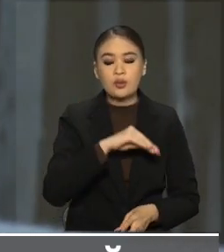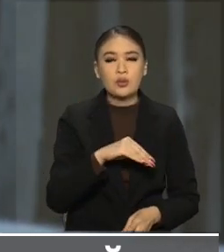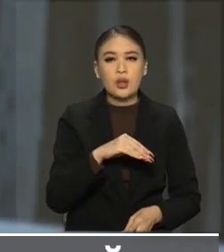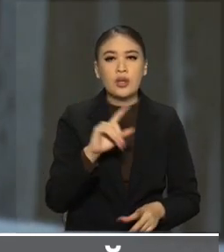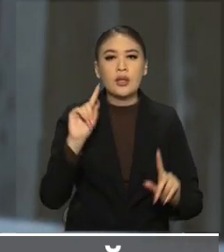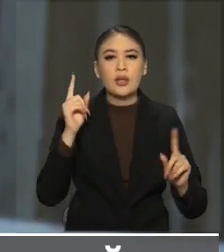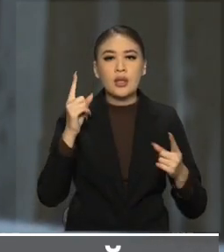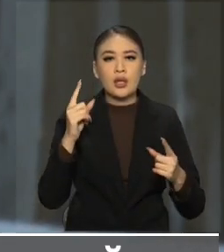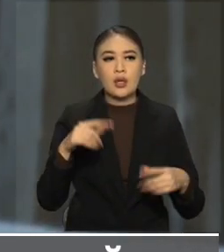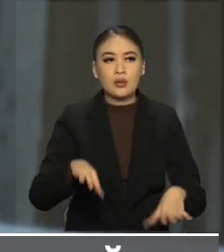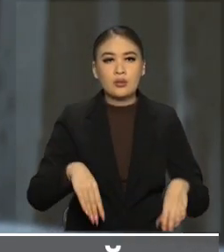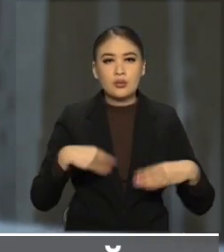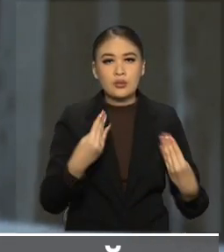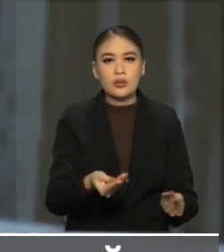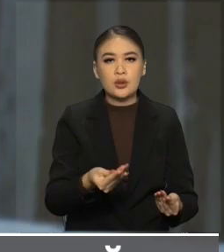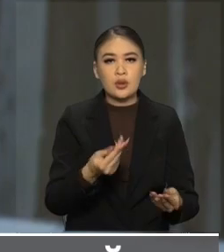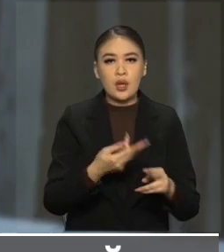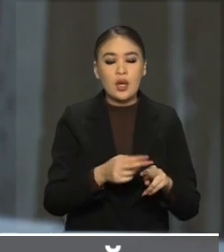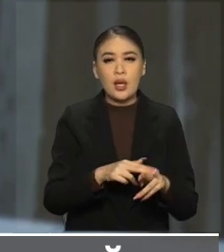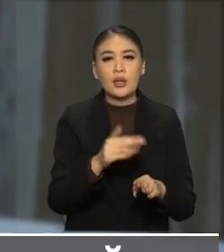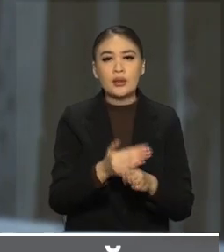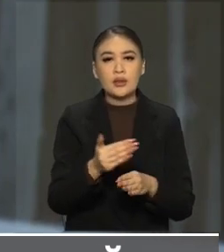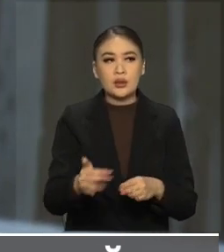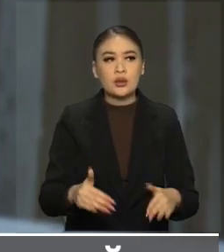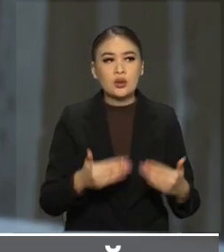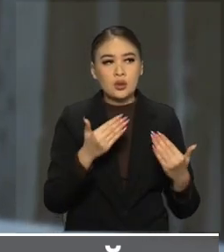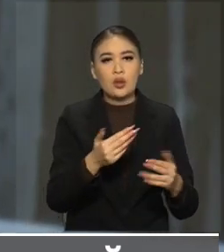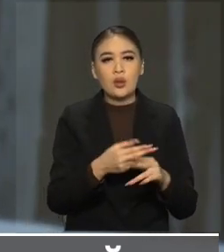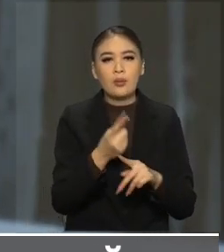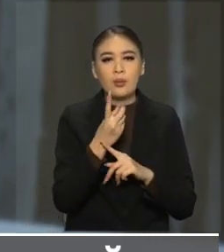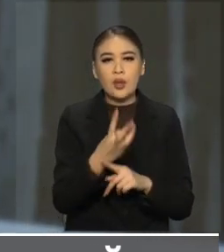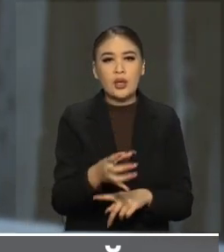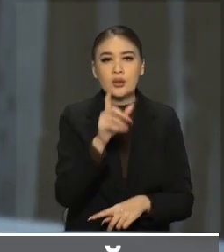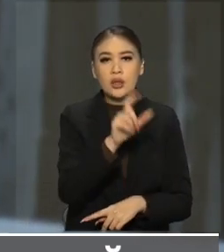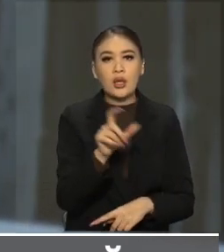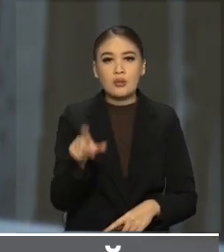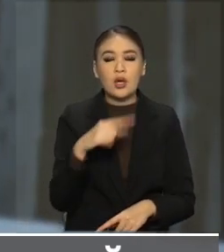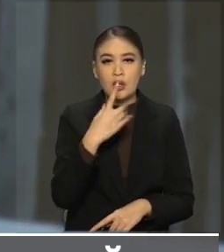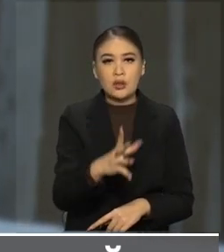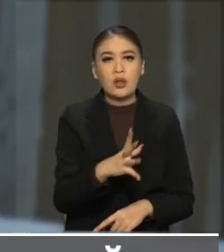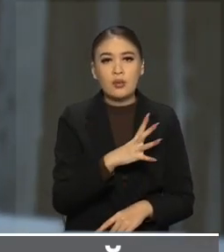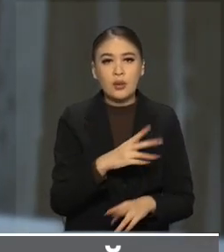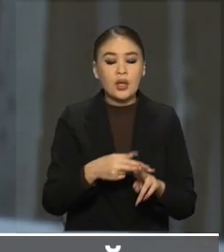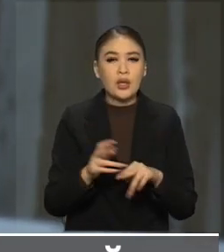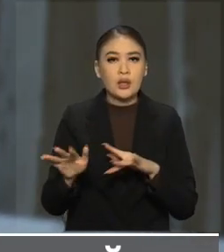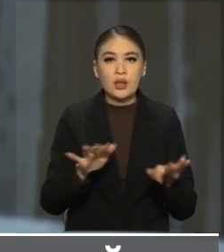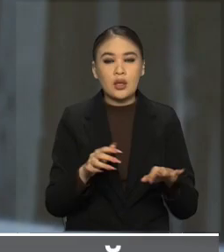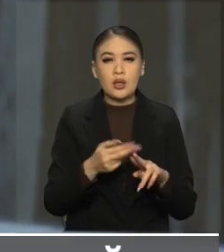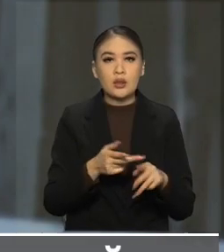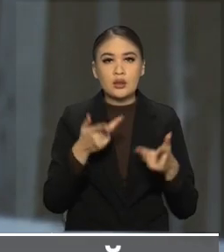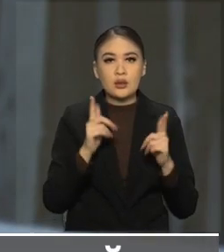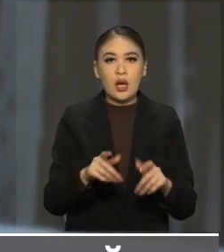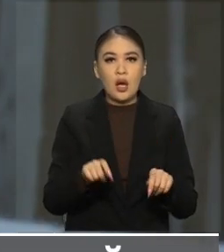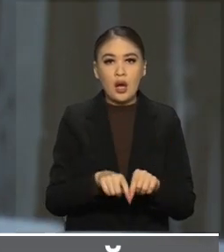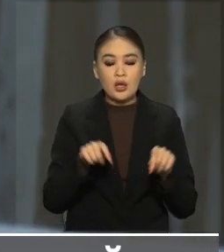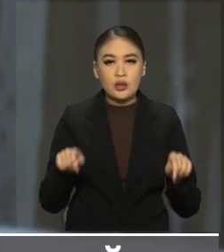неге біз мүмкіндік беріп отырмыз? Одан кейін сол кеше біраз азаматтар айтты, сарапшылар айтты, келісімді ашық қылу